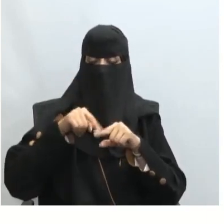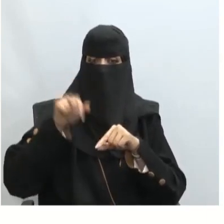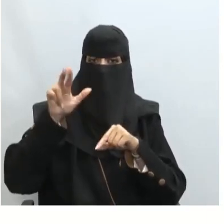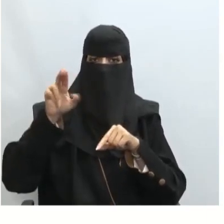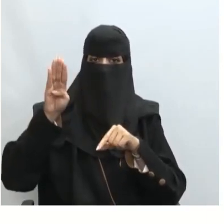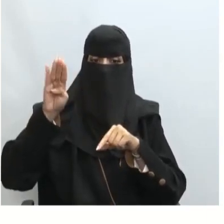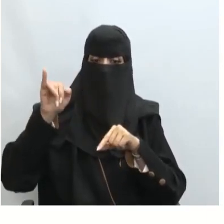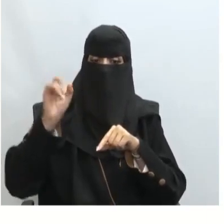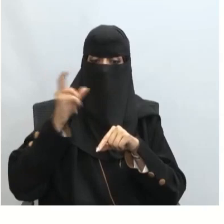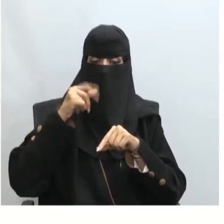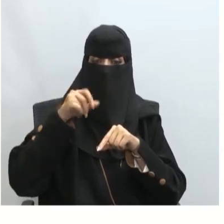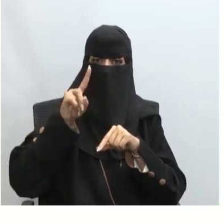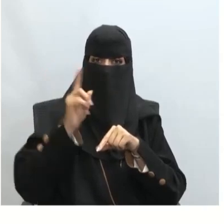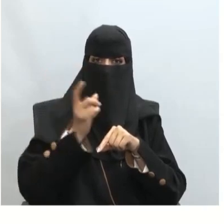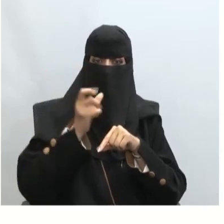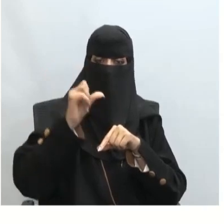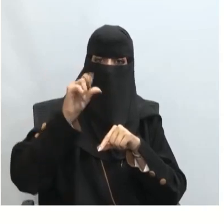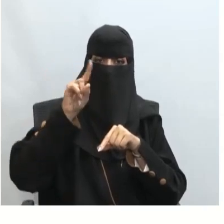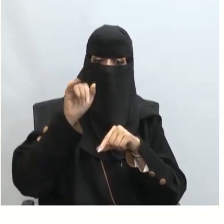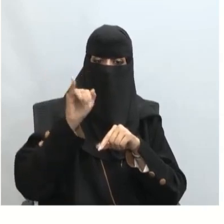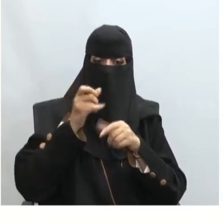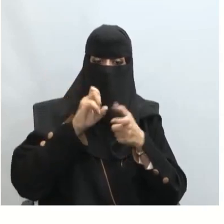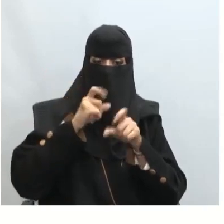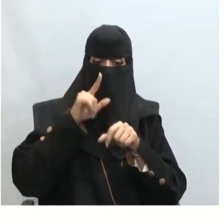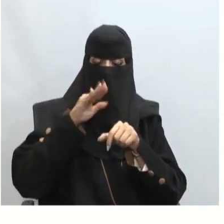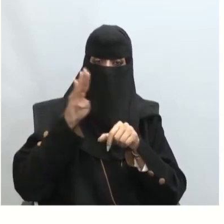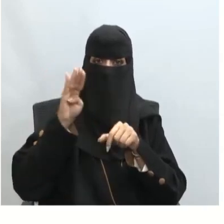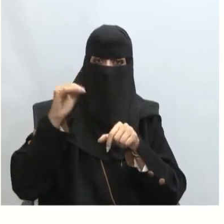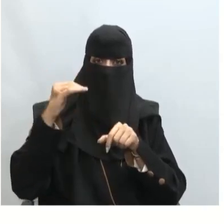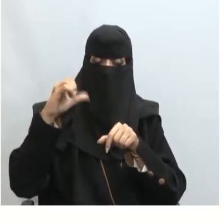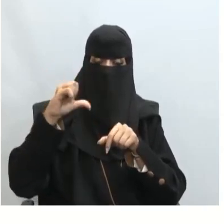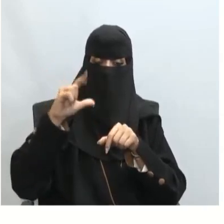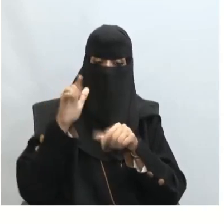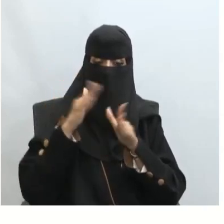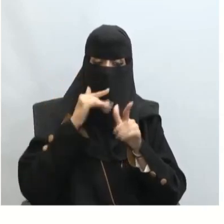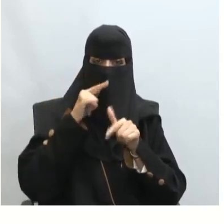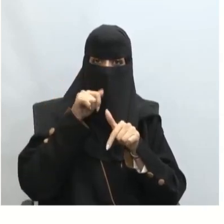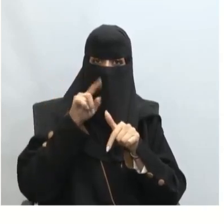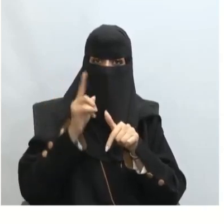هنا نوع بروبين تكوين كحول اسمه بروبانول